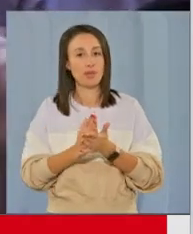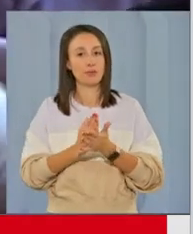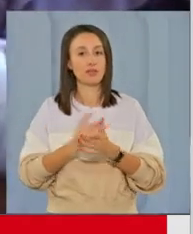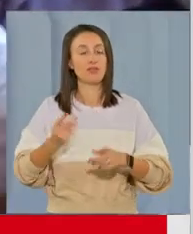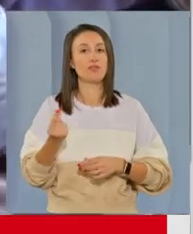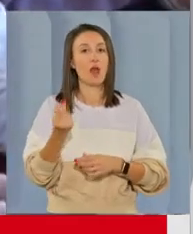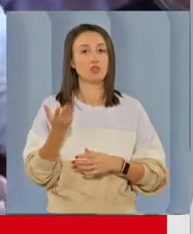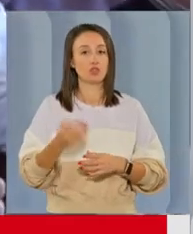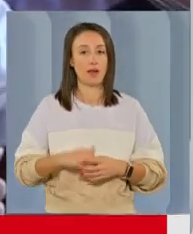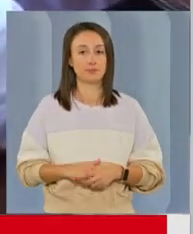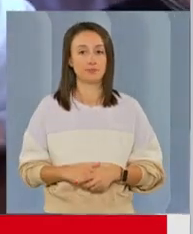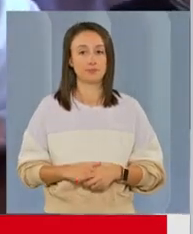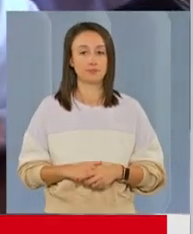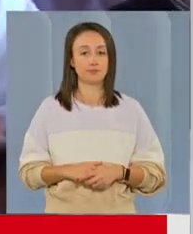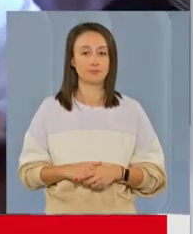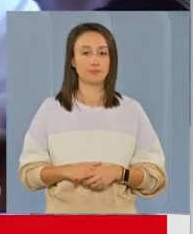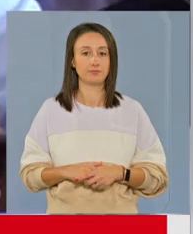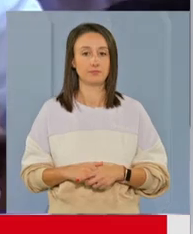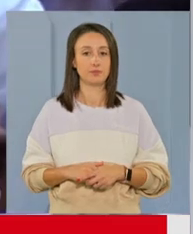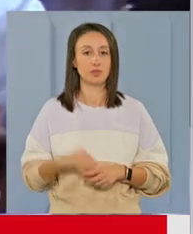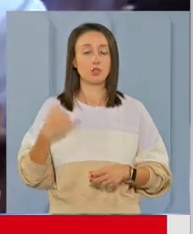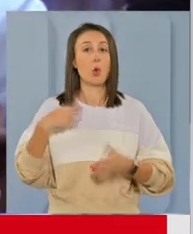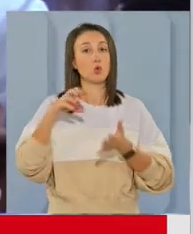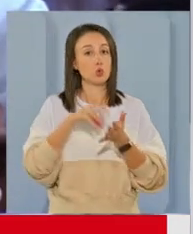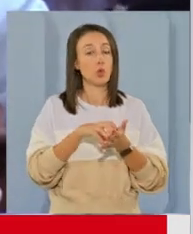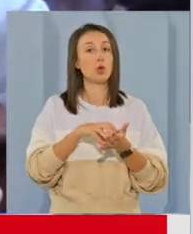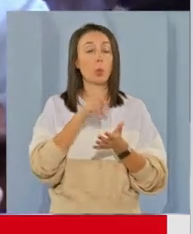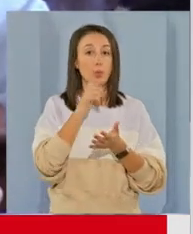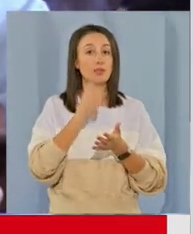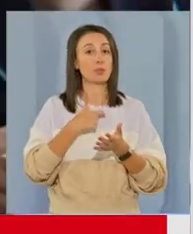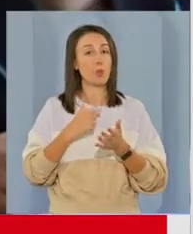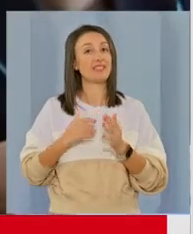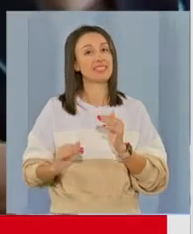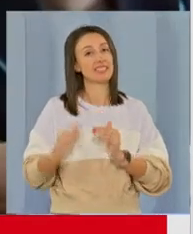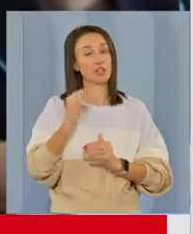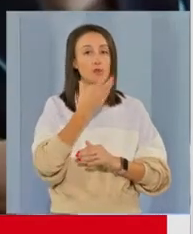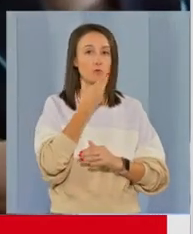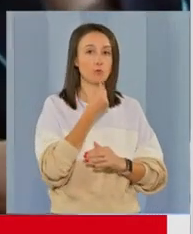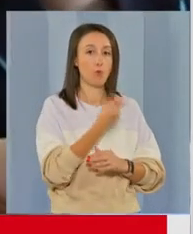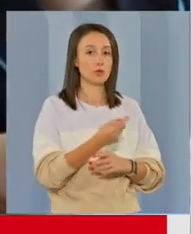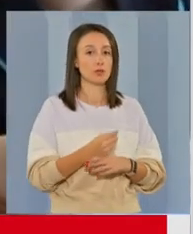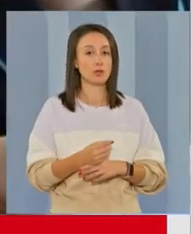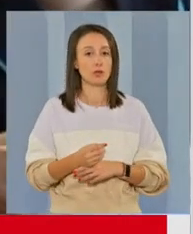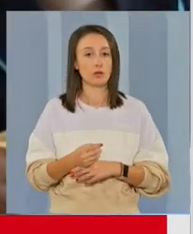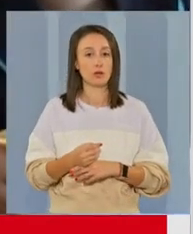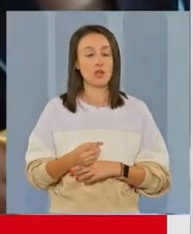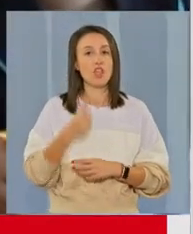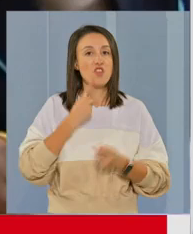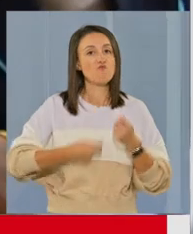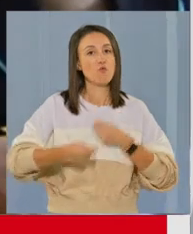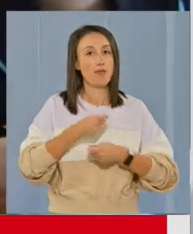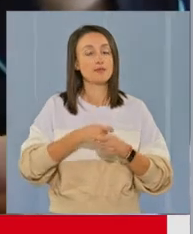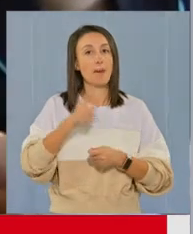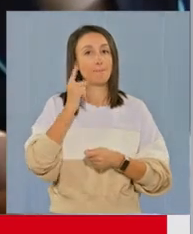stabilitatea specifică financiară, cât și o zonă sau un loc în care se poate crește frumos. Nu în cele din urmă, influența